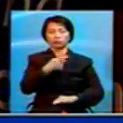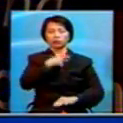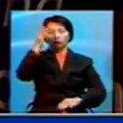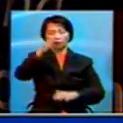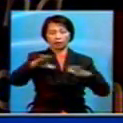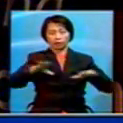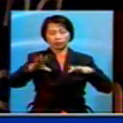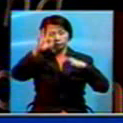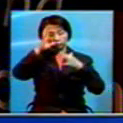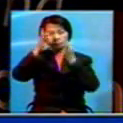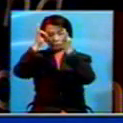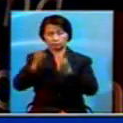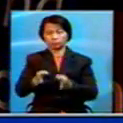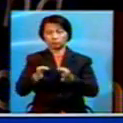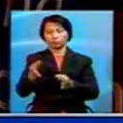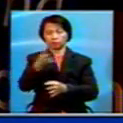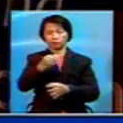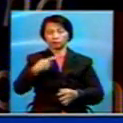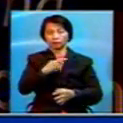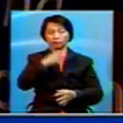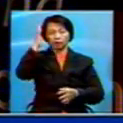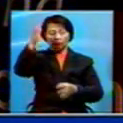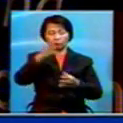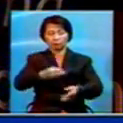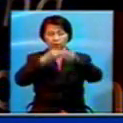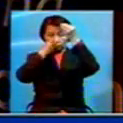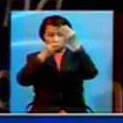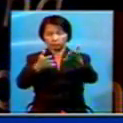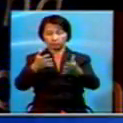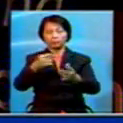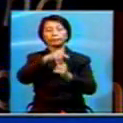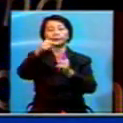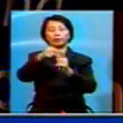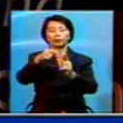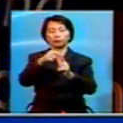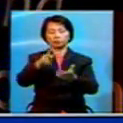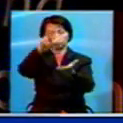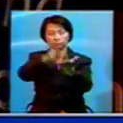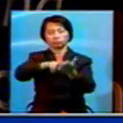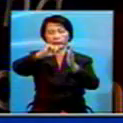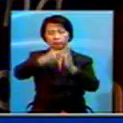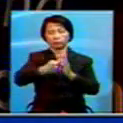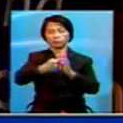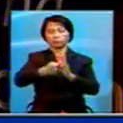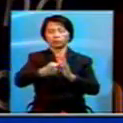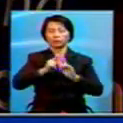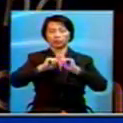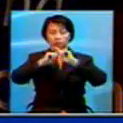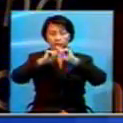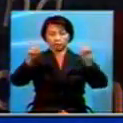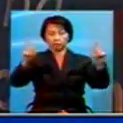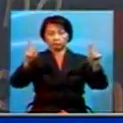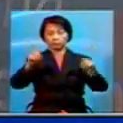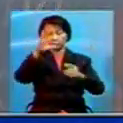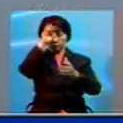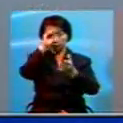buat keputusan dan kita akan umumkan bila Tarikh penguatkuasanya Tapi